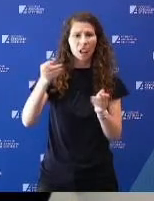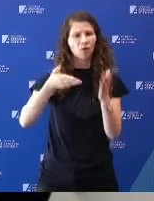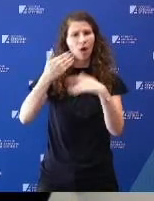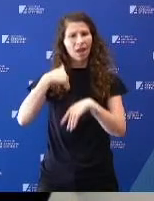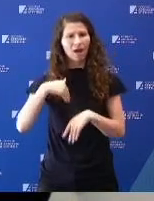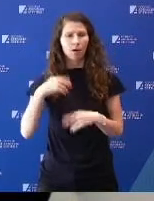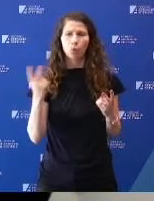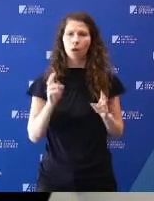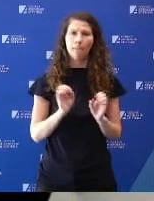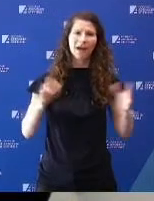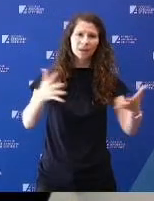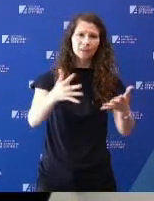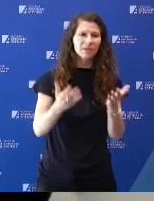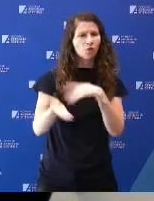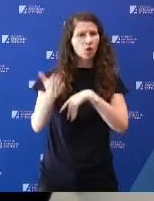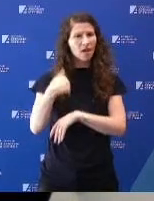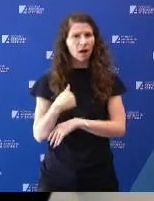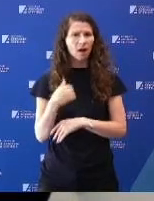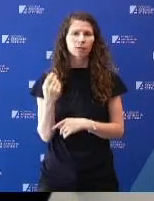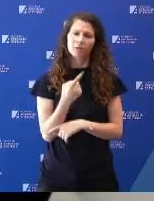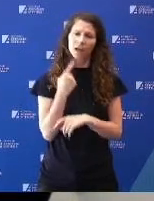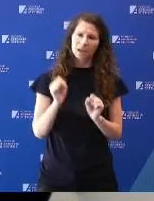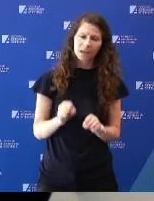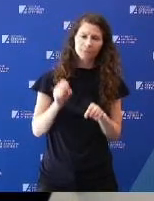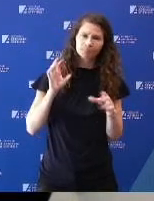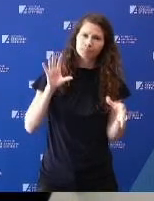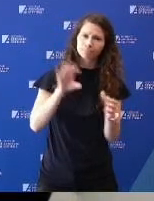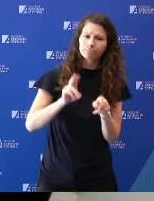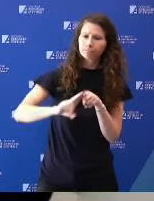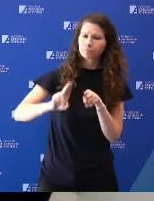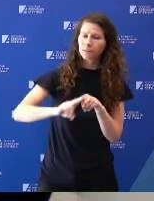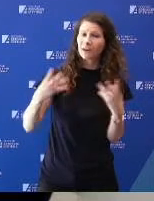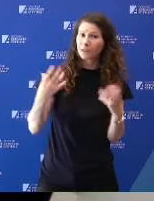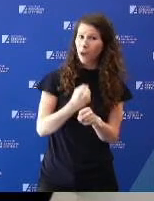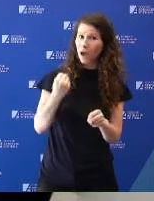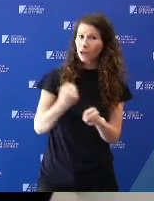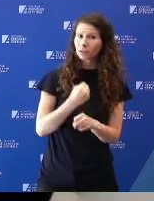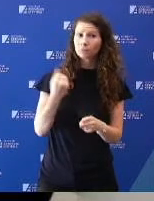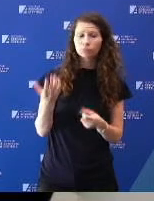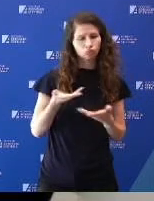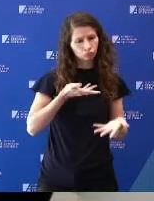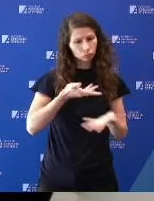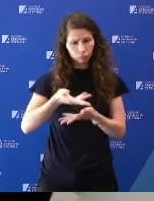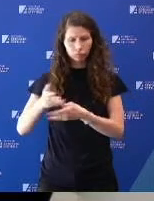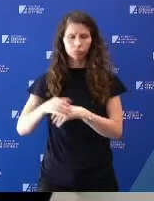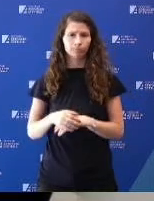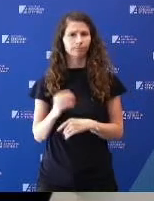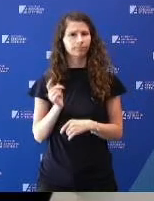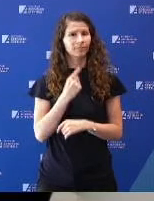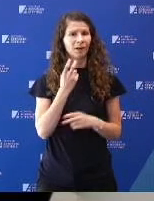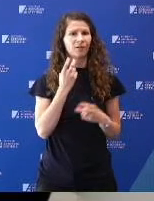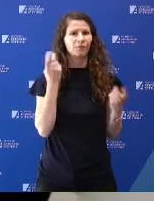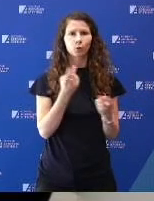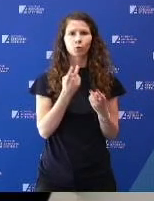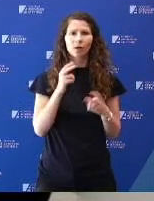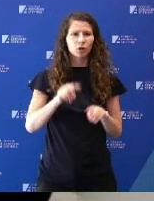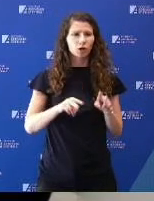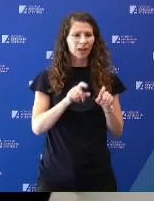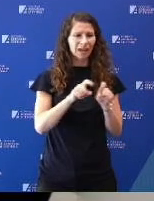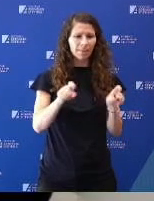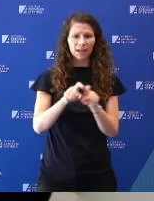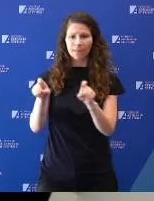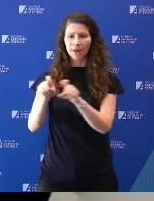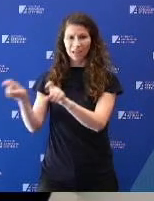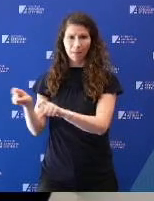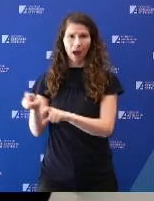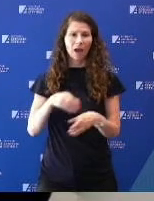Treiber der Pandemie? Was können wir tun? Und wir versuchen also hier Lektionen zusammenzustellen zu verschiedenen Themen, um diese